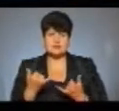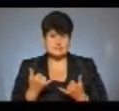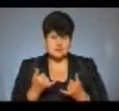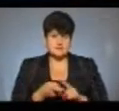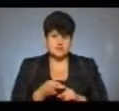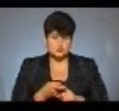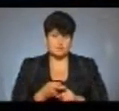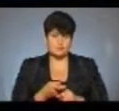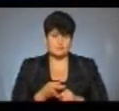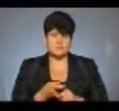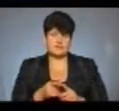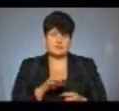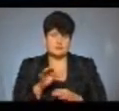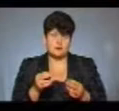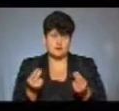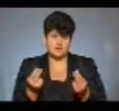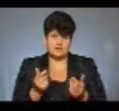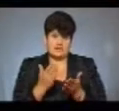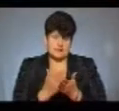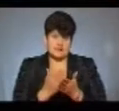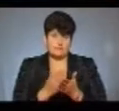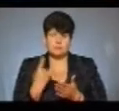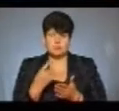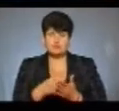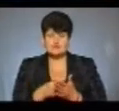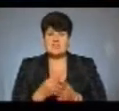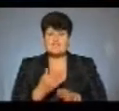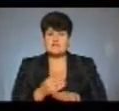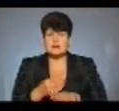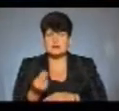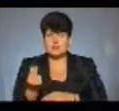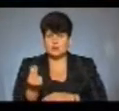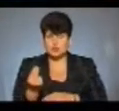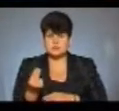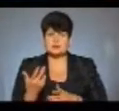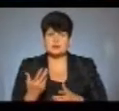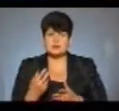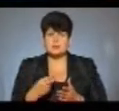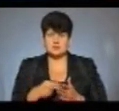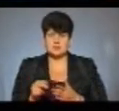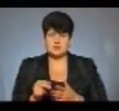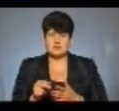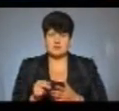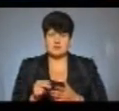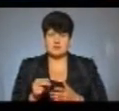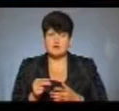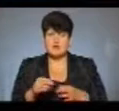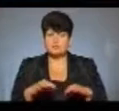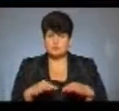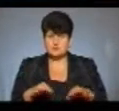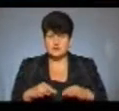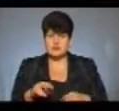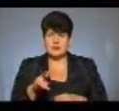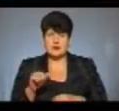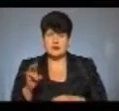і тих ресурсів, які є в обласному бюджеті, виділені кошти для придбання спецавтомобіля Ланівецької ОТГ для